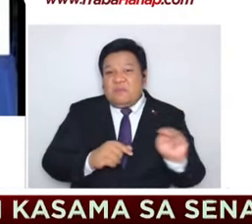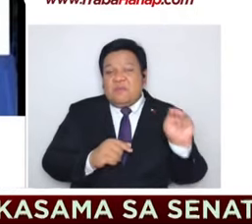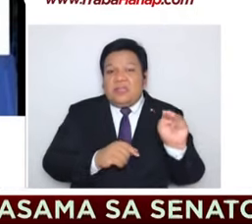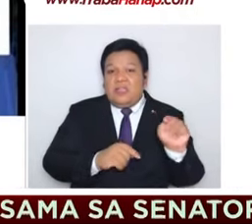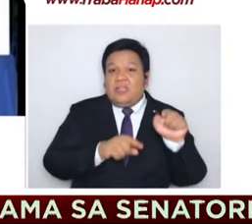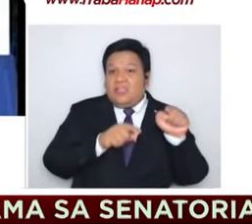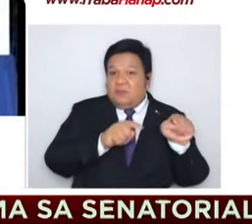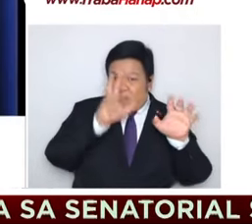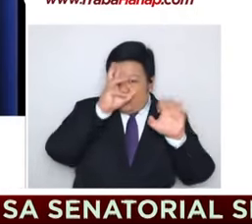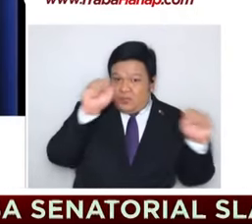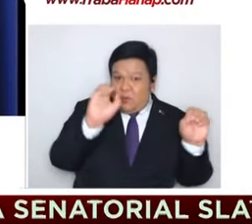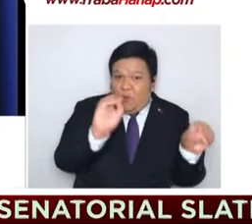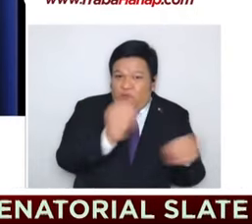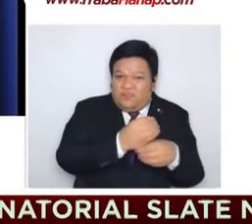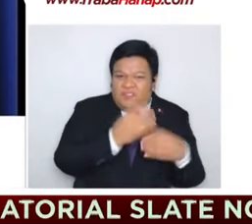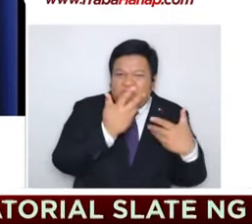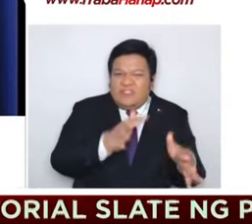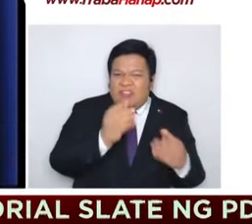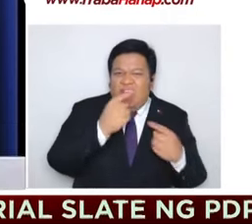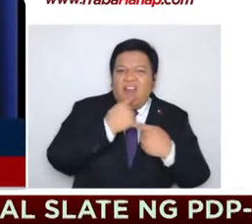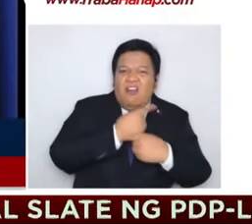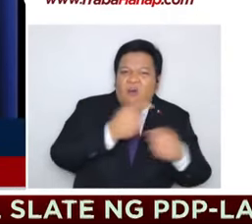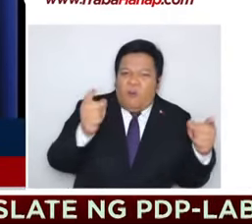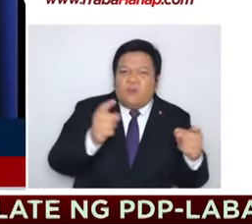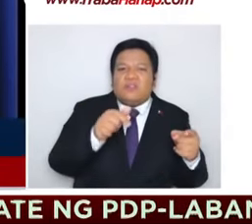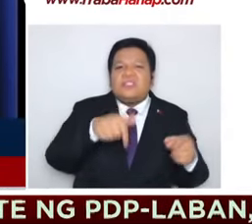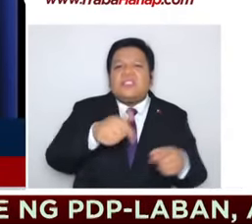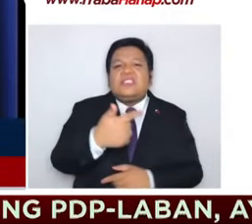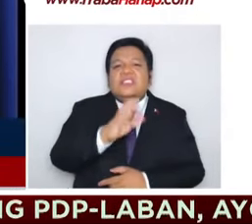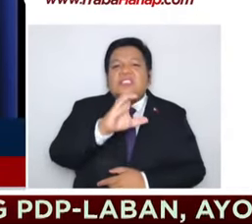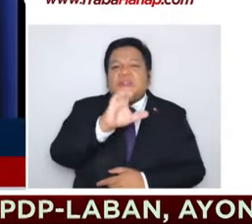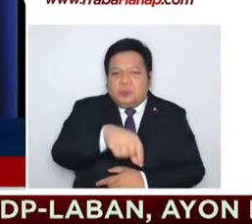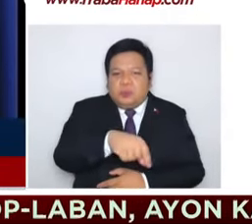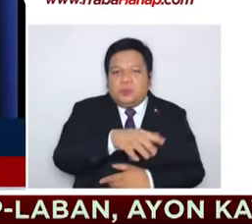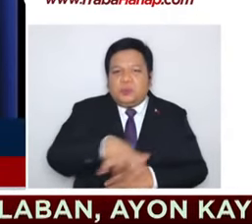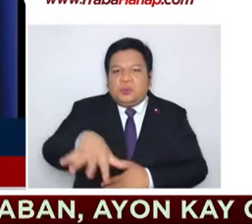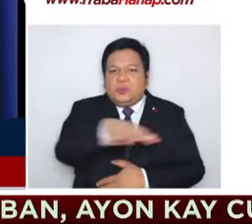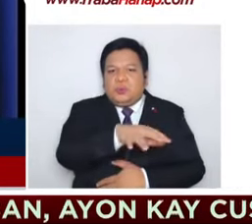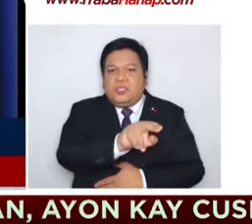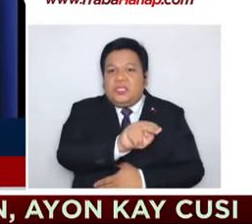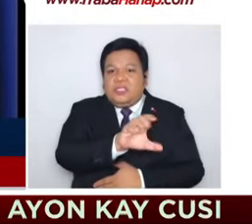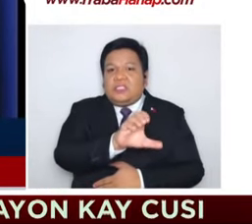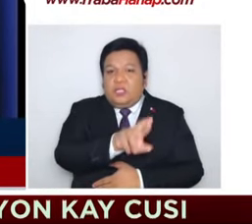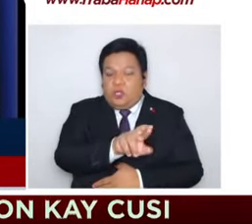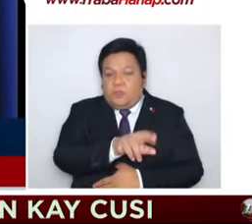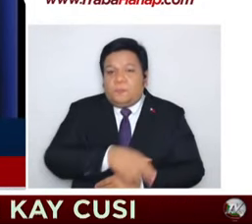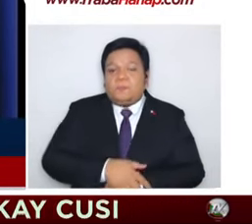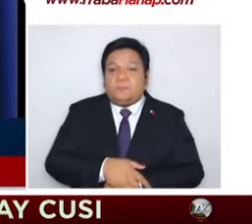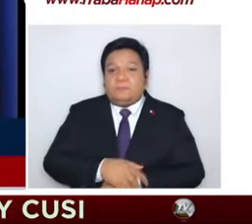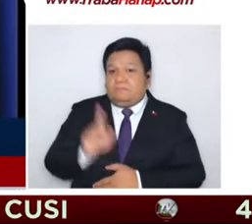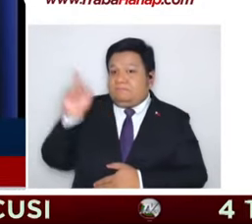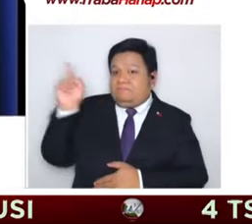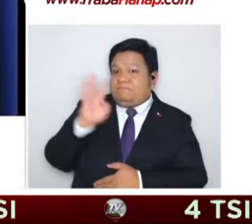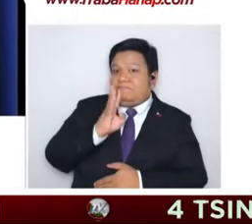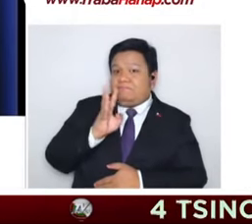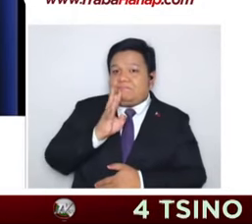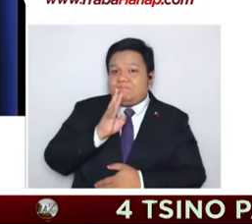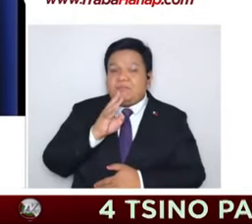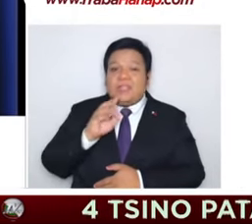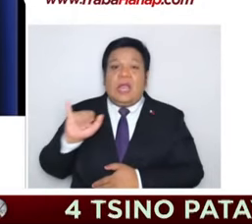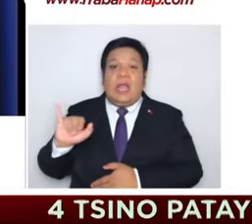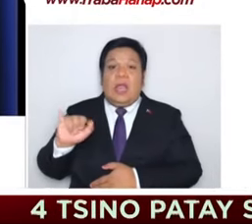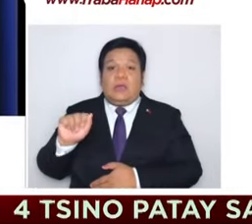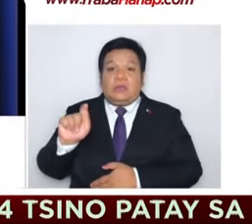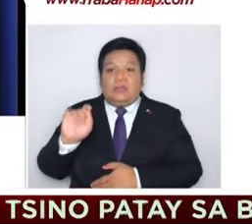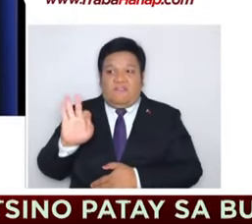sa NCR. Aprobado na po ng inyong IATF ang bagong community quarantine classification simula Miyerkules, September